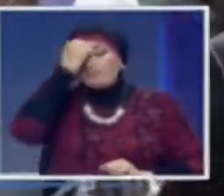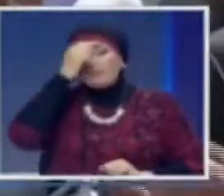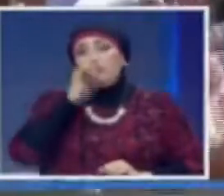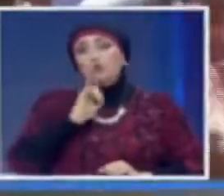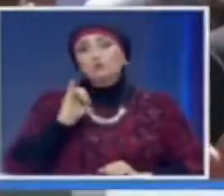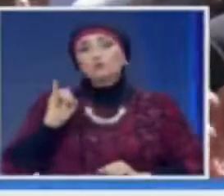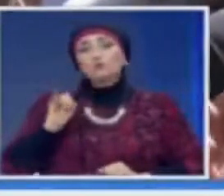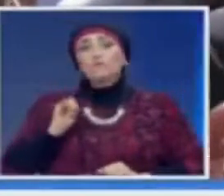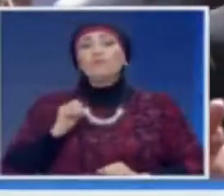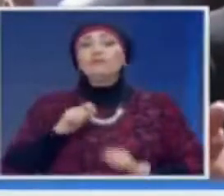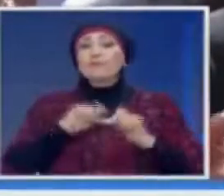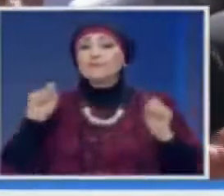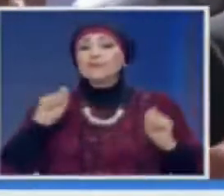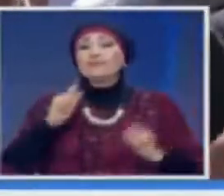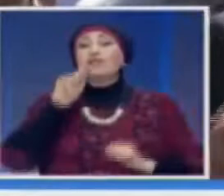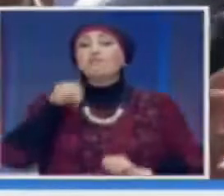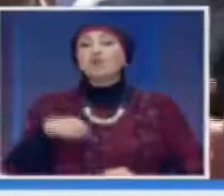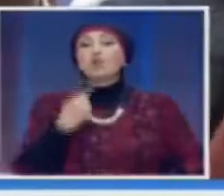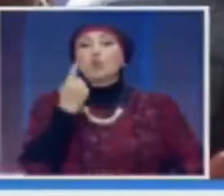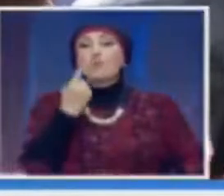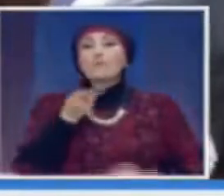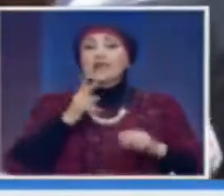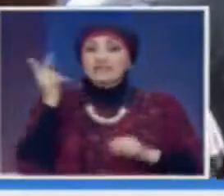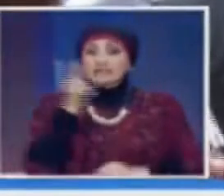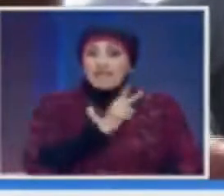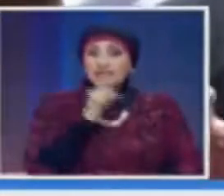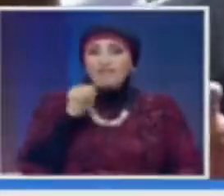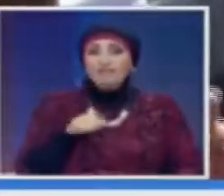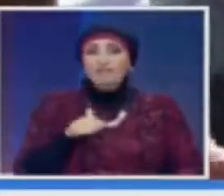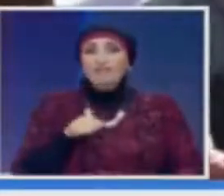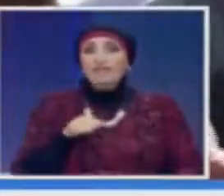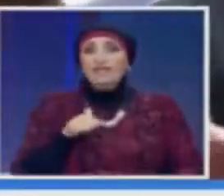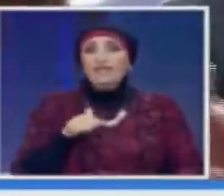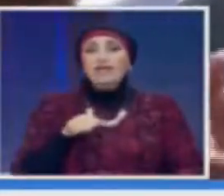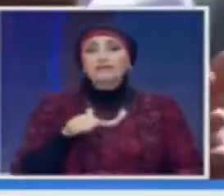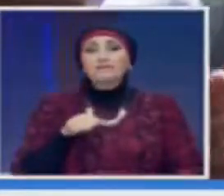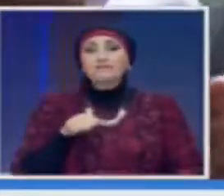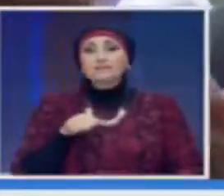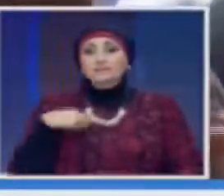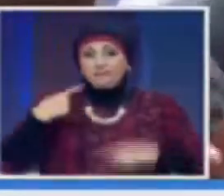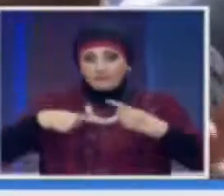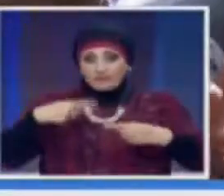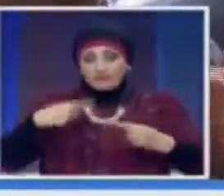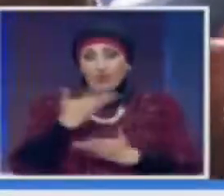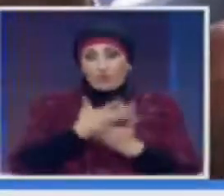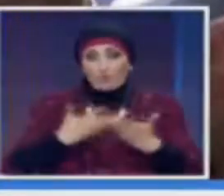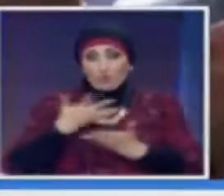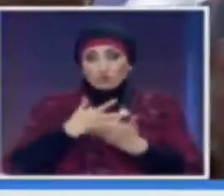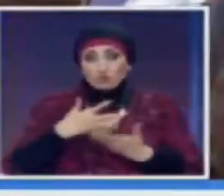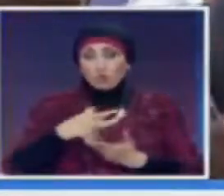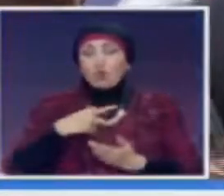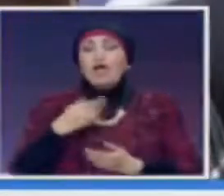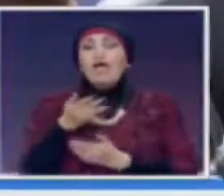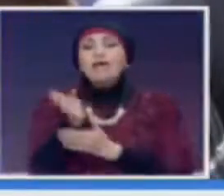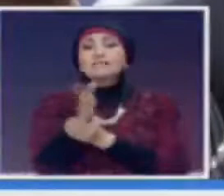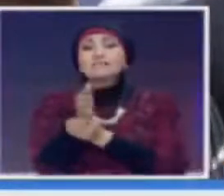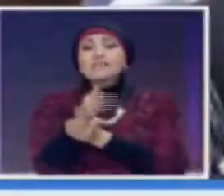2500 متر مكعب في اليوم. الحاجة التانية ان هيتعمل مشروع مزرعة